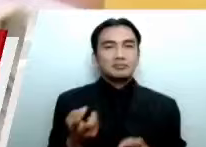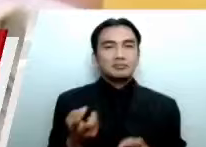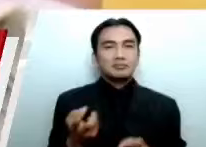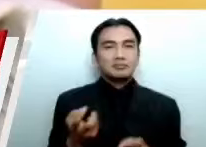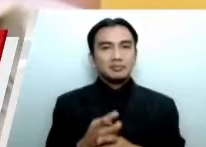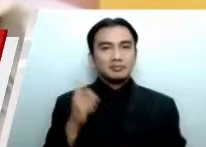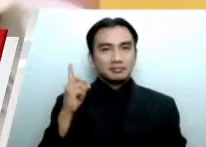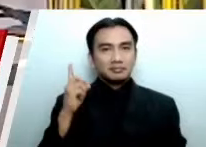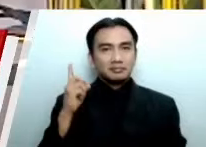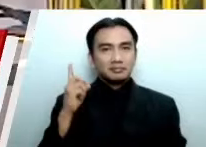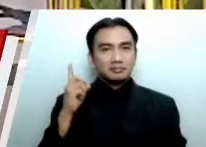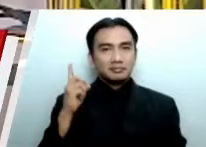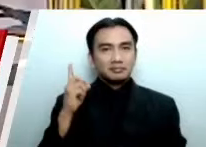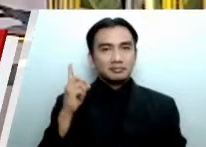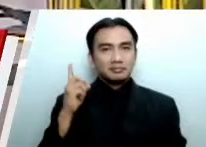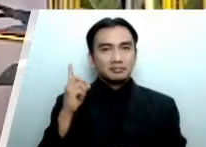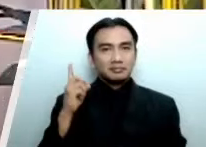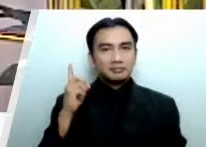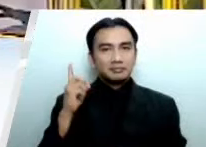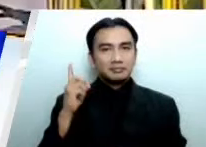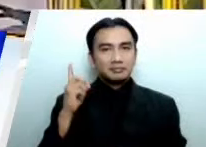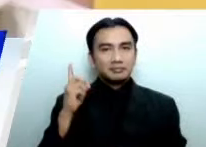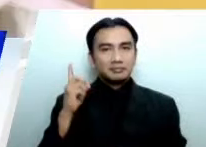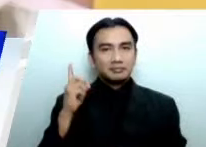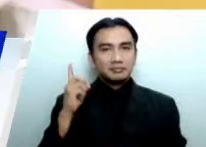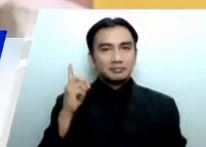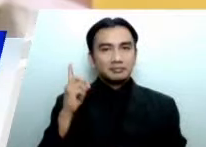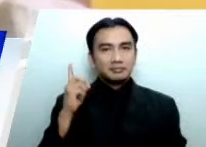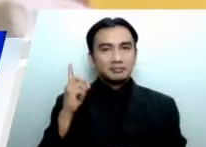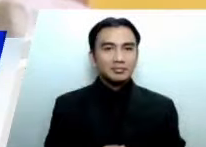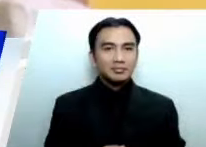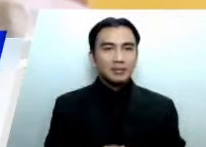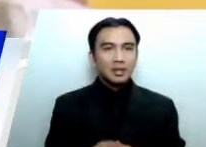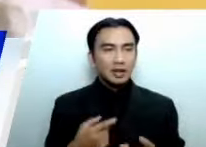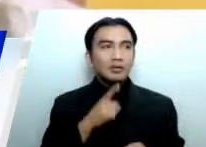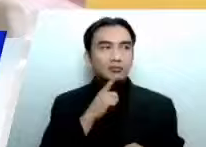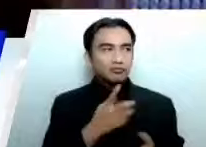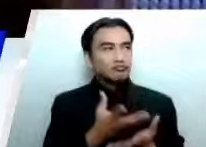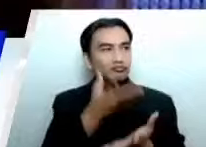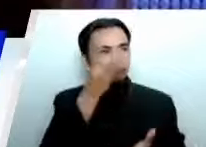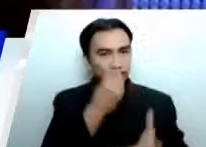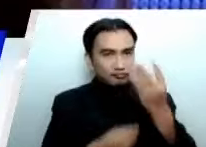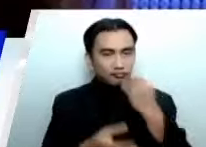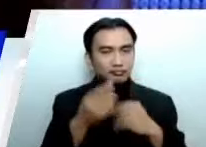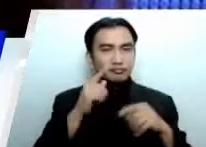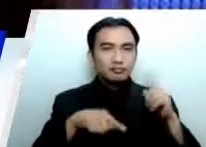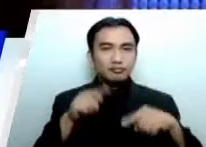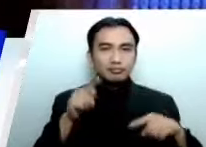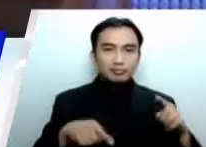easier for me. Mm. So the lesson learned there is be still, know there is a God.